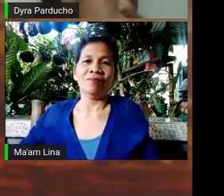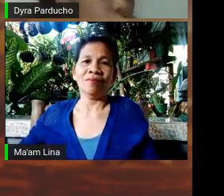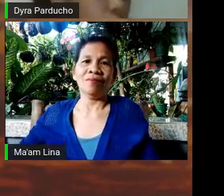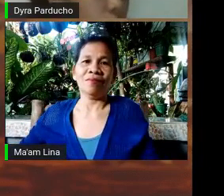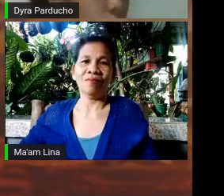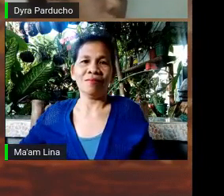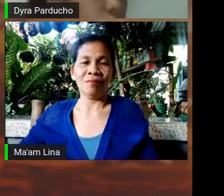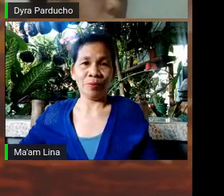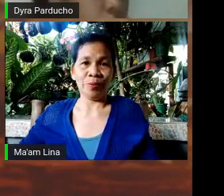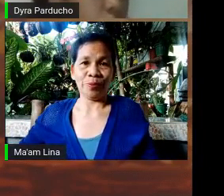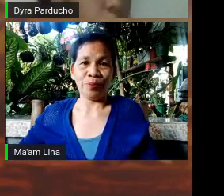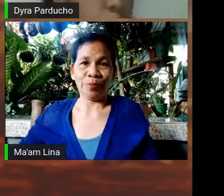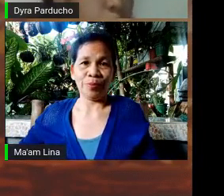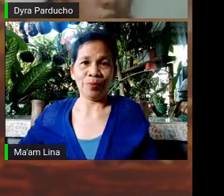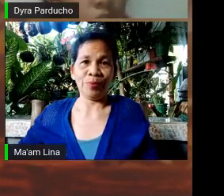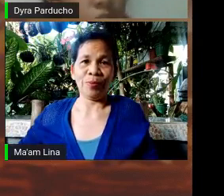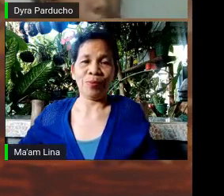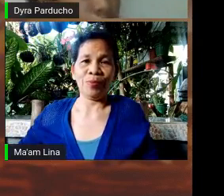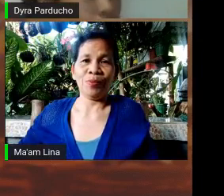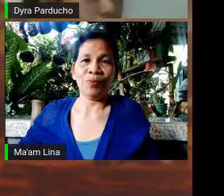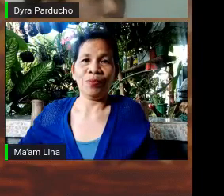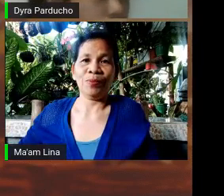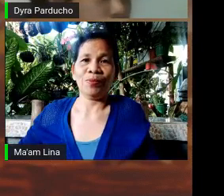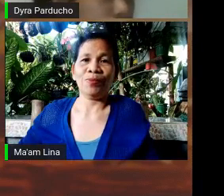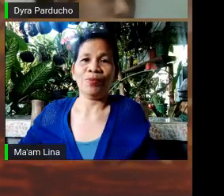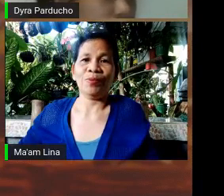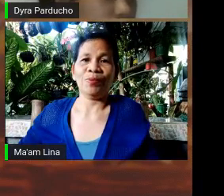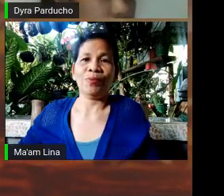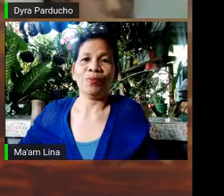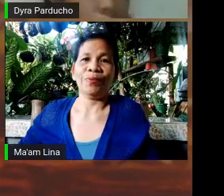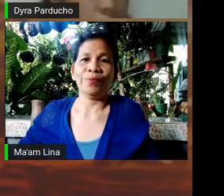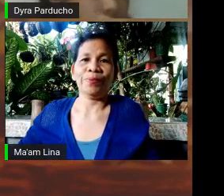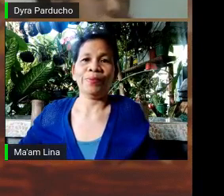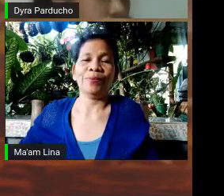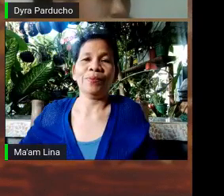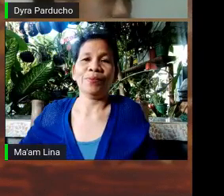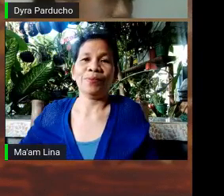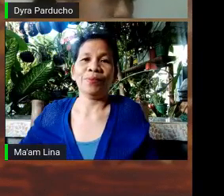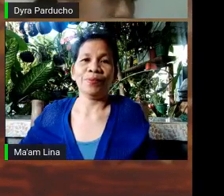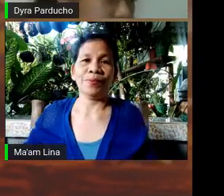Eh, hindi po, sabi, si Kristo po ay hindi daw po pumasok sa